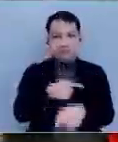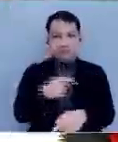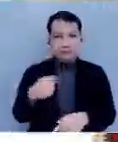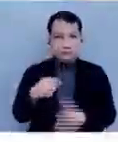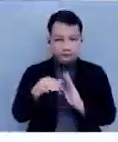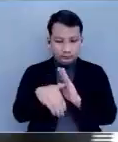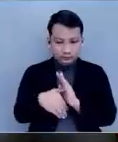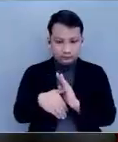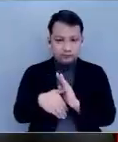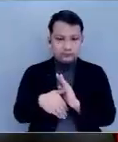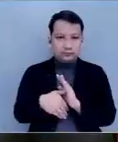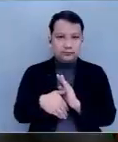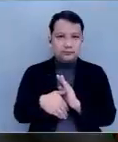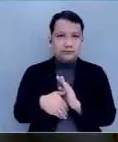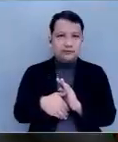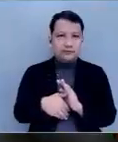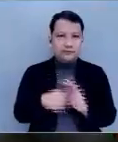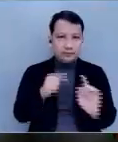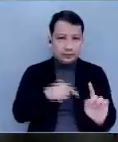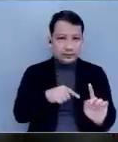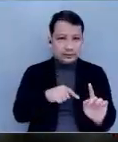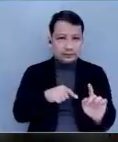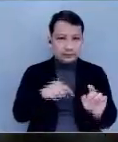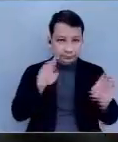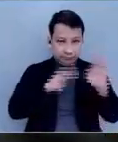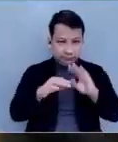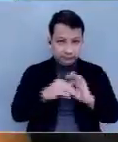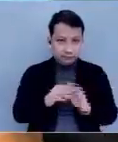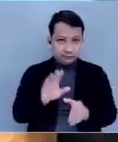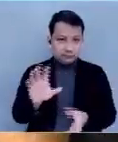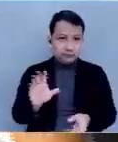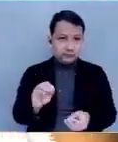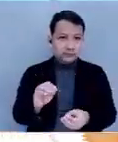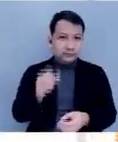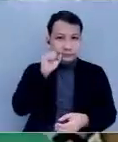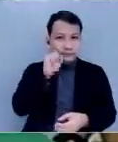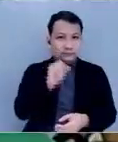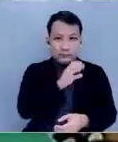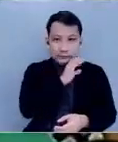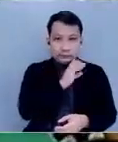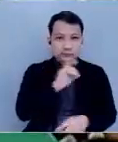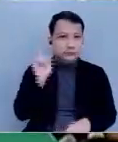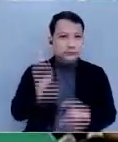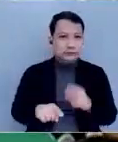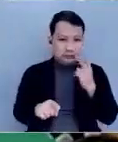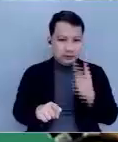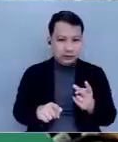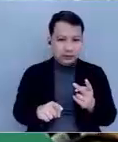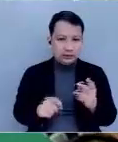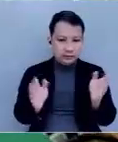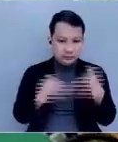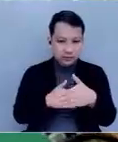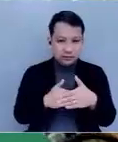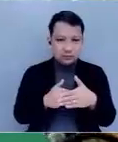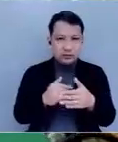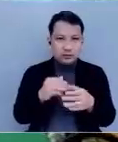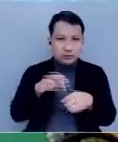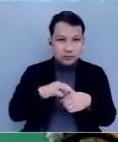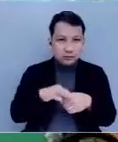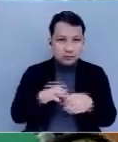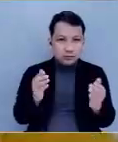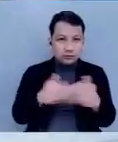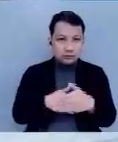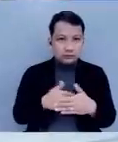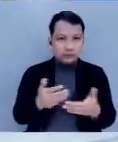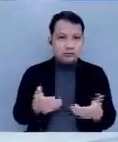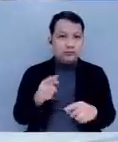yun isa munang pinoproblema dito ay yung mga senior citizen na hindi mahanap yung kanilang mga polling precinct. Mag-update tayo mamaya